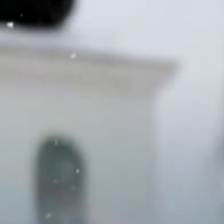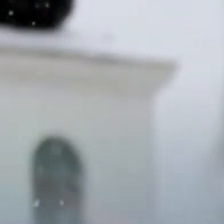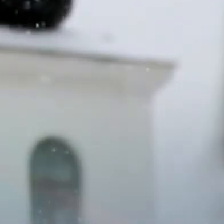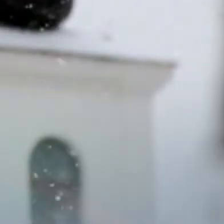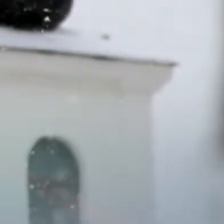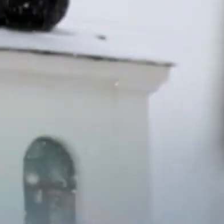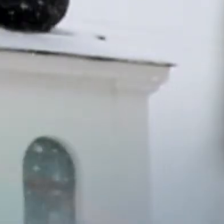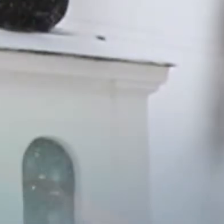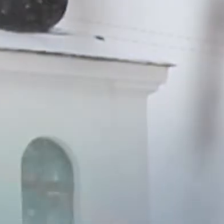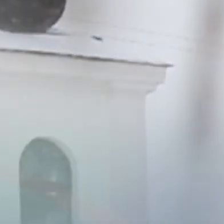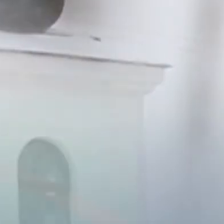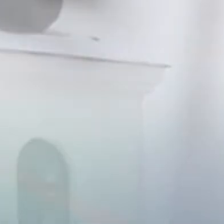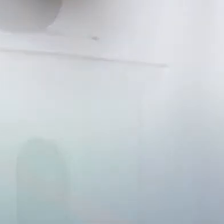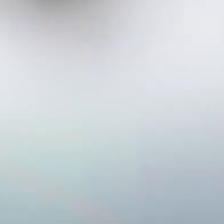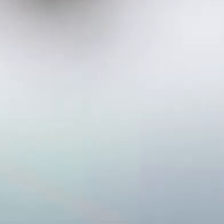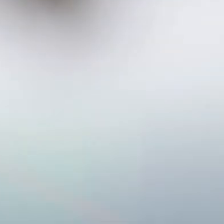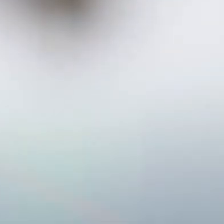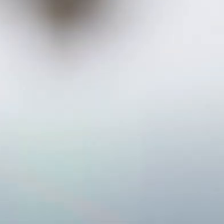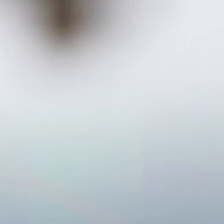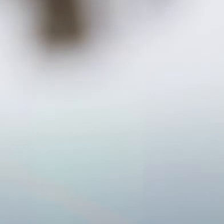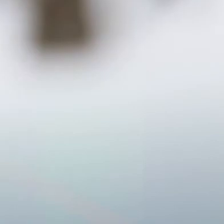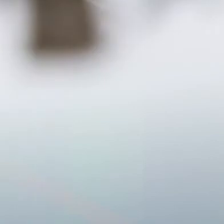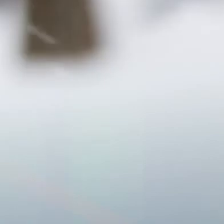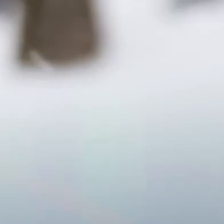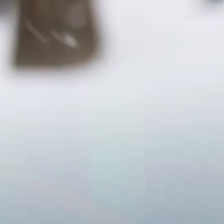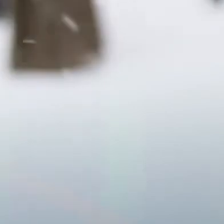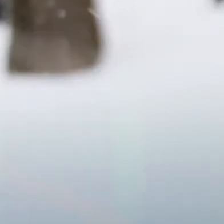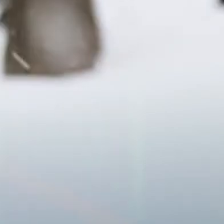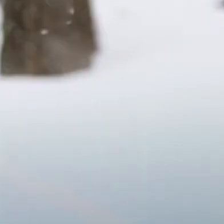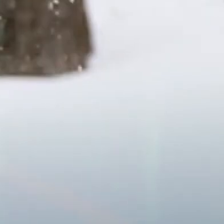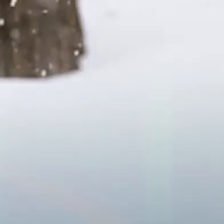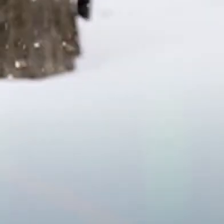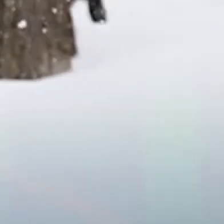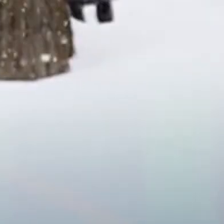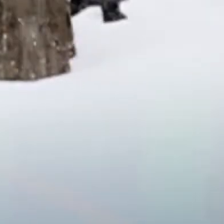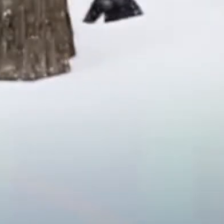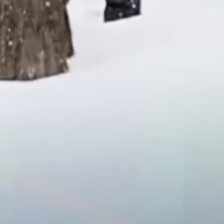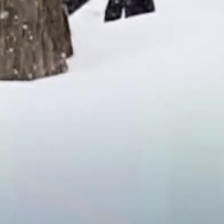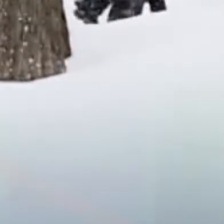католиков день анёла отзначают Антон, Бенедикт, Эрнест, Маргарита и Татьяна.